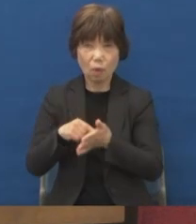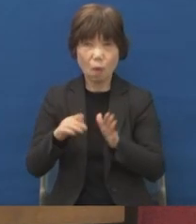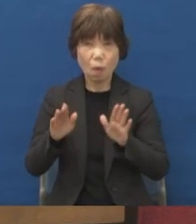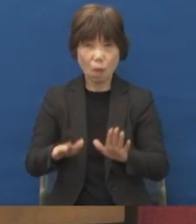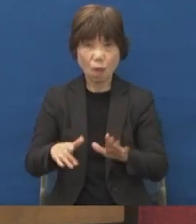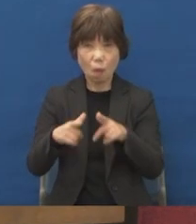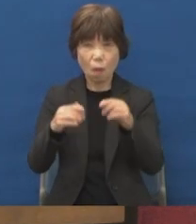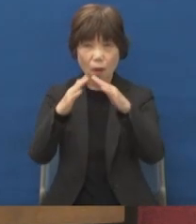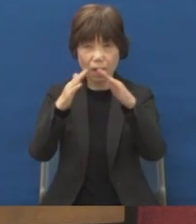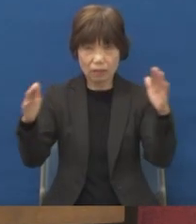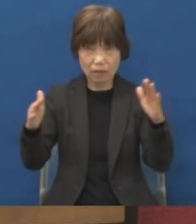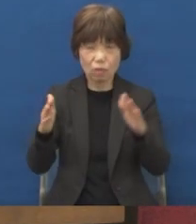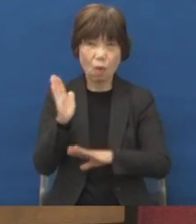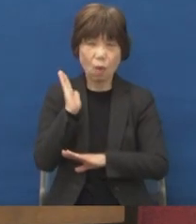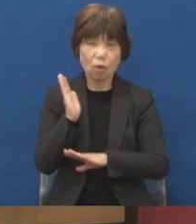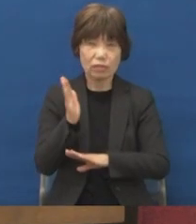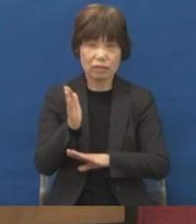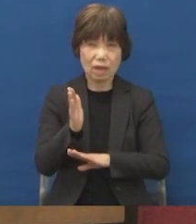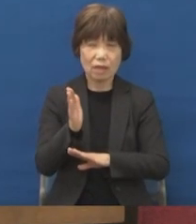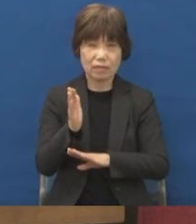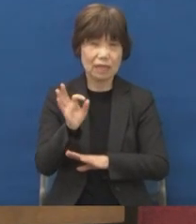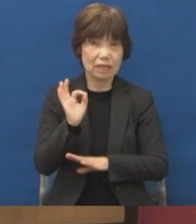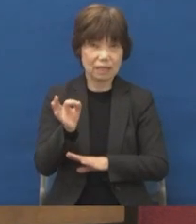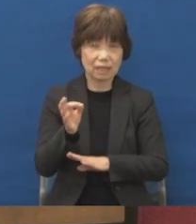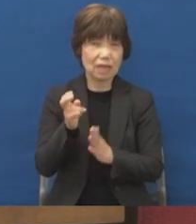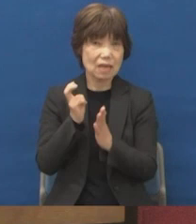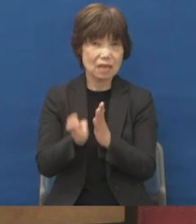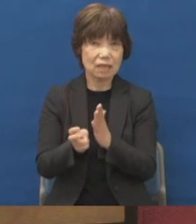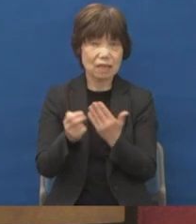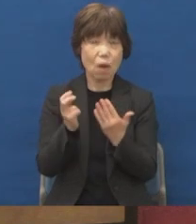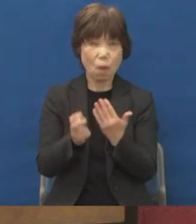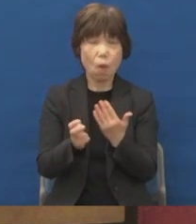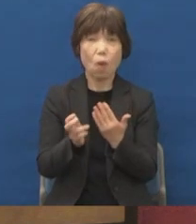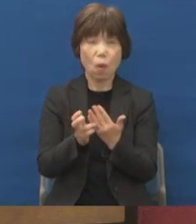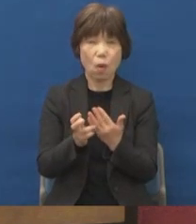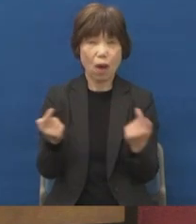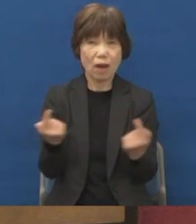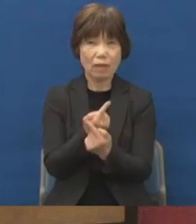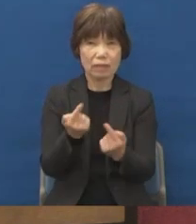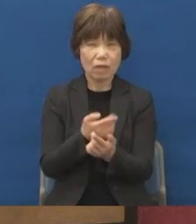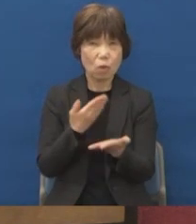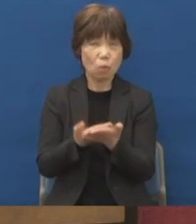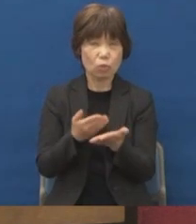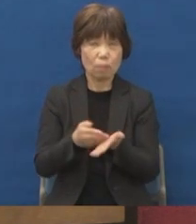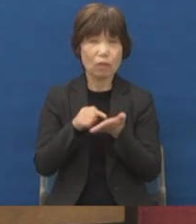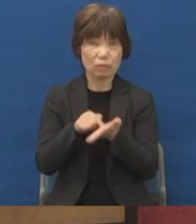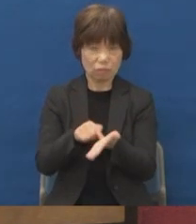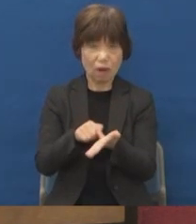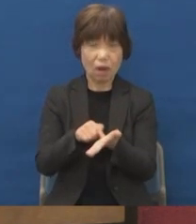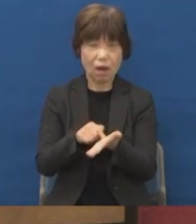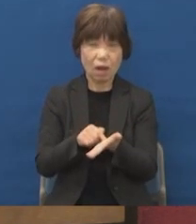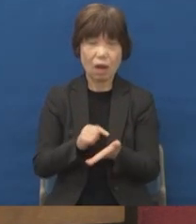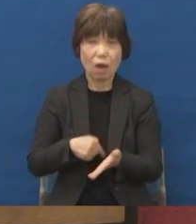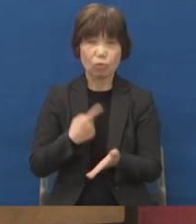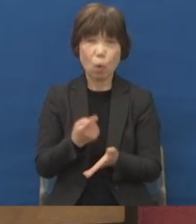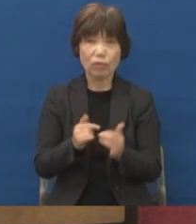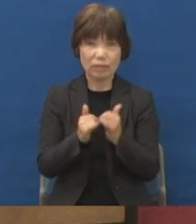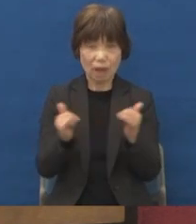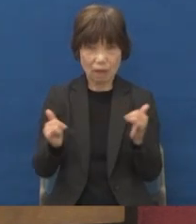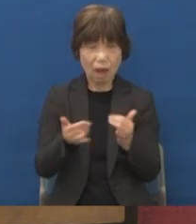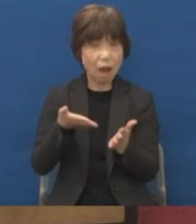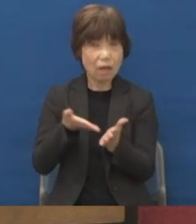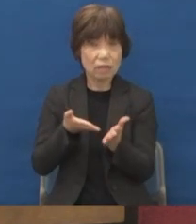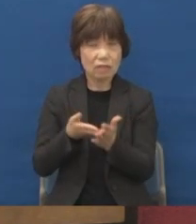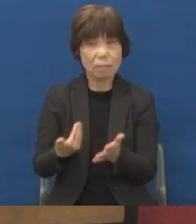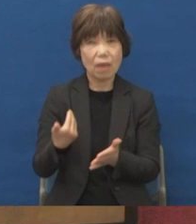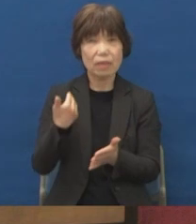会での政治資金規正法改正を求める意見書には、当事者が説明責任